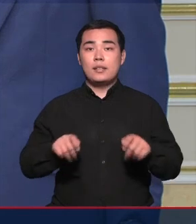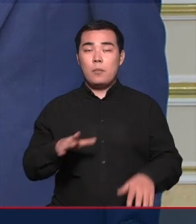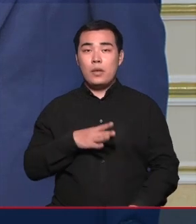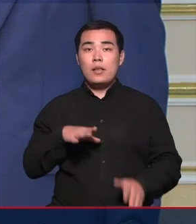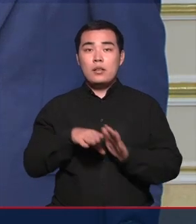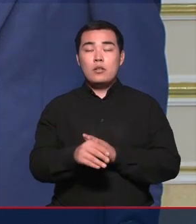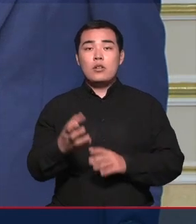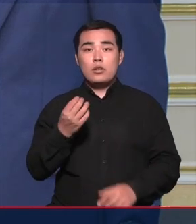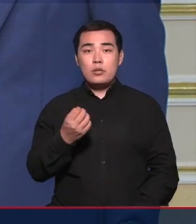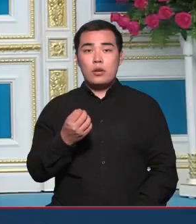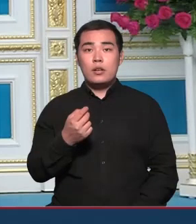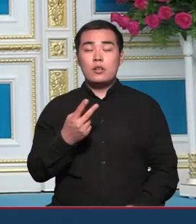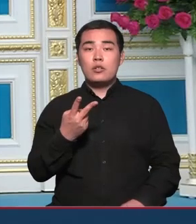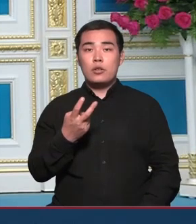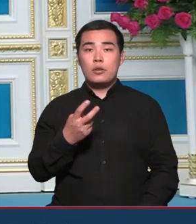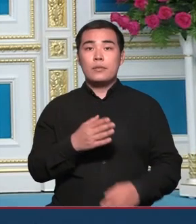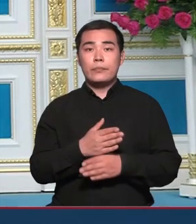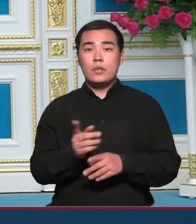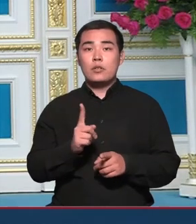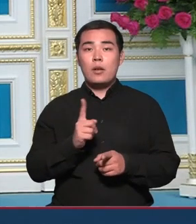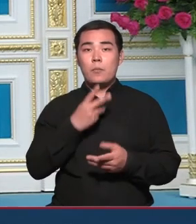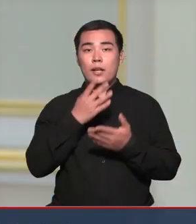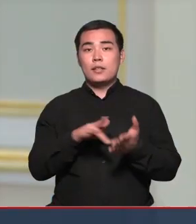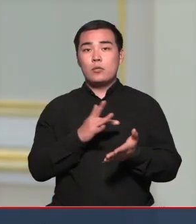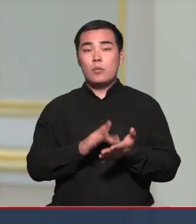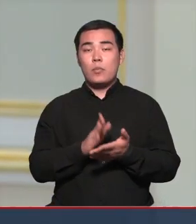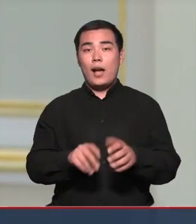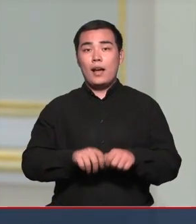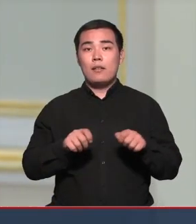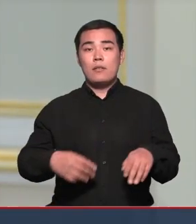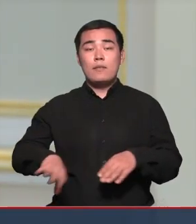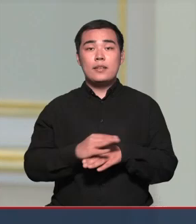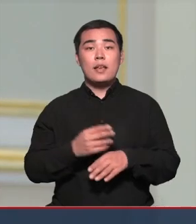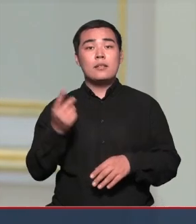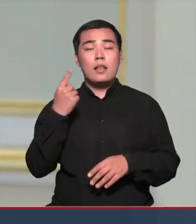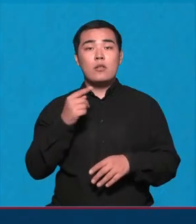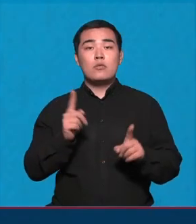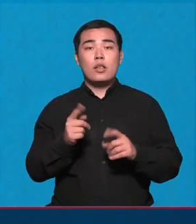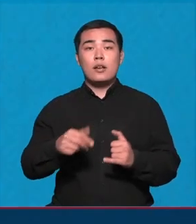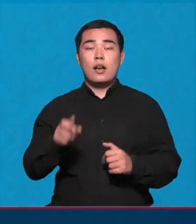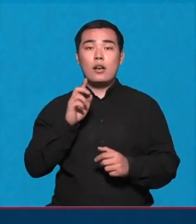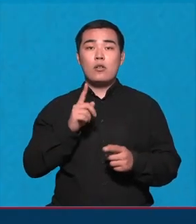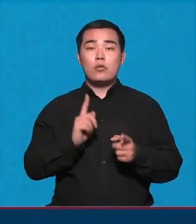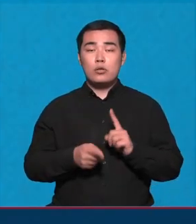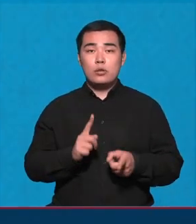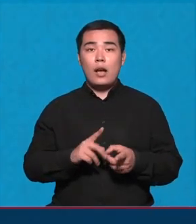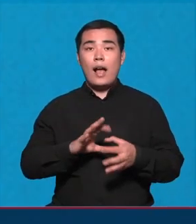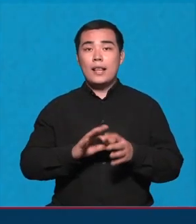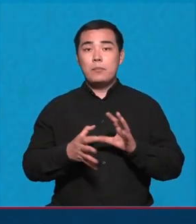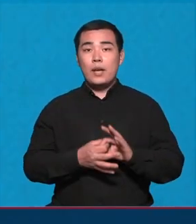Биыл тағы 200-ге жуық нысан салынады. Баршаңызға мәлім, ұлттық олимпиада